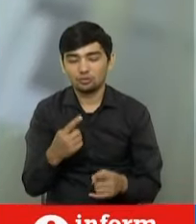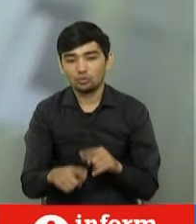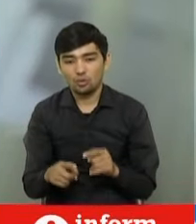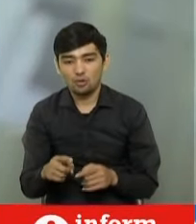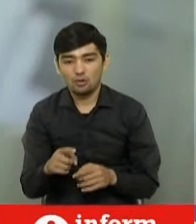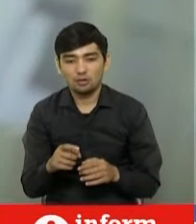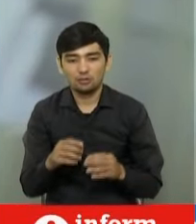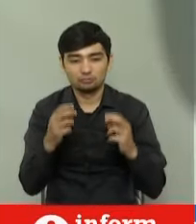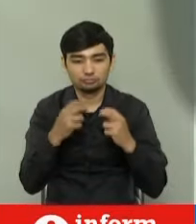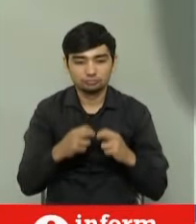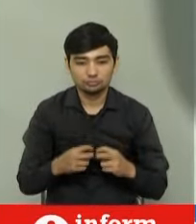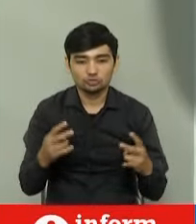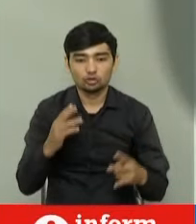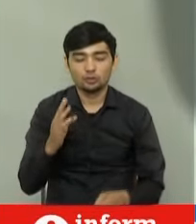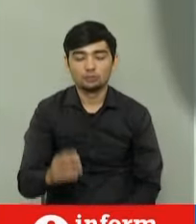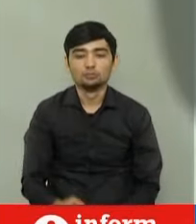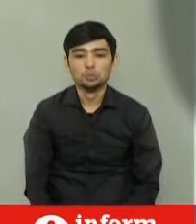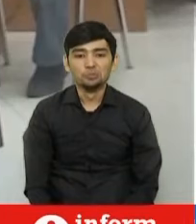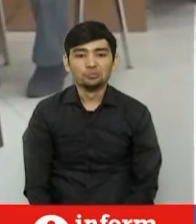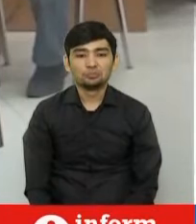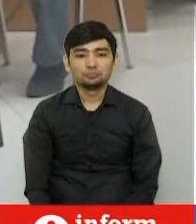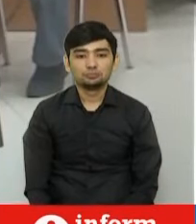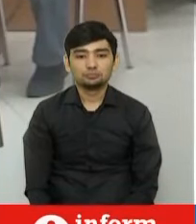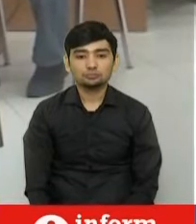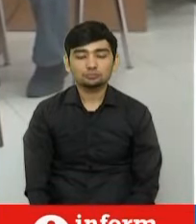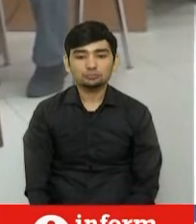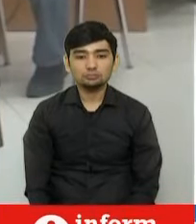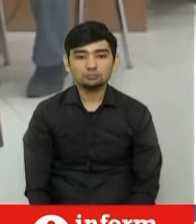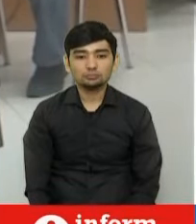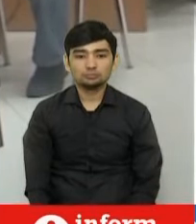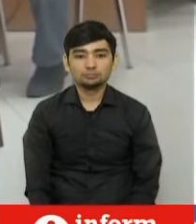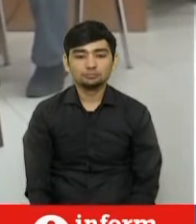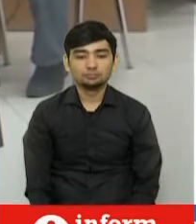ықтимал. Нұрболат Жаңабекұлы, Дидар Елеуов, Информбюро, Астана.